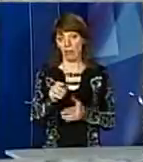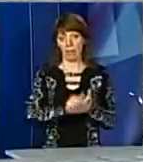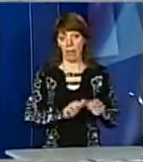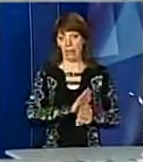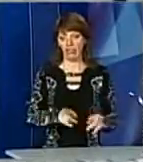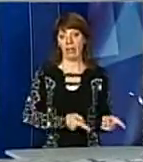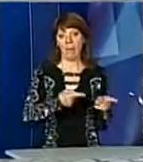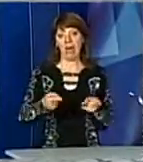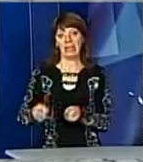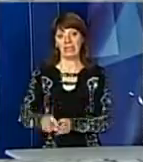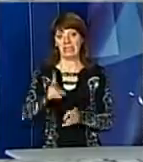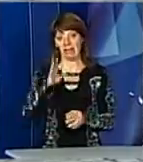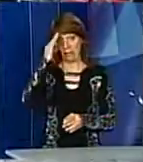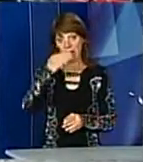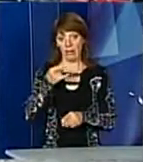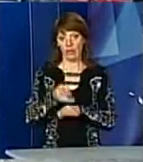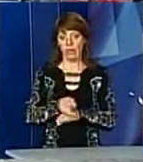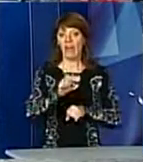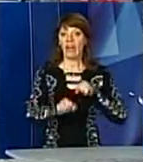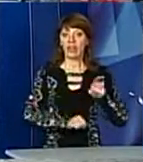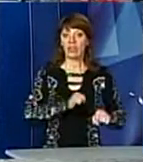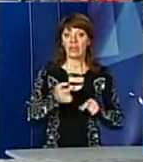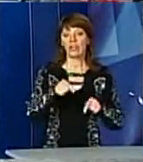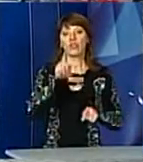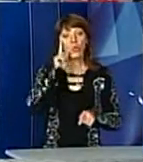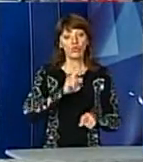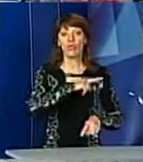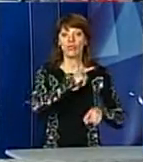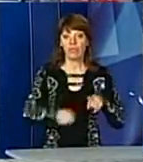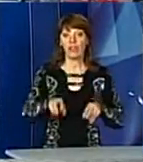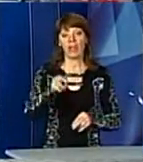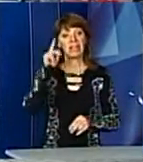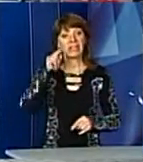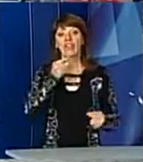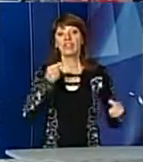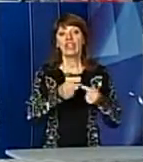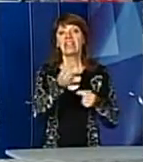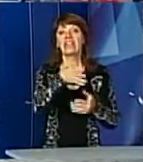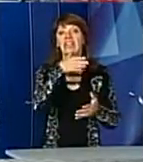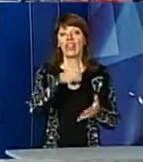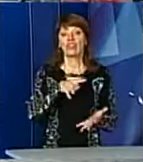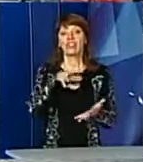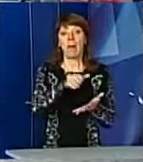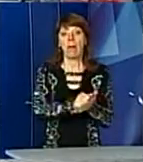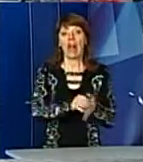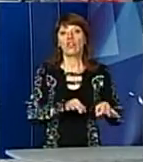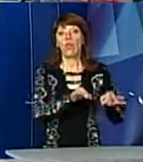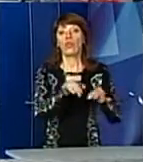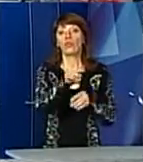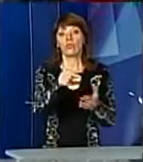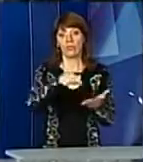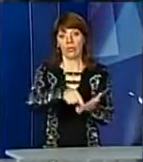причина пересісти на татовий автомобіль. Велосипед, тому що це зручно, швидко і я знаю чітко, скільки мені часу забирає доїхати до якоїсь